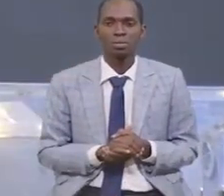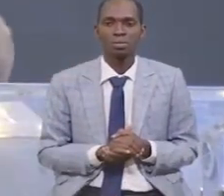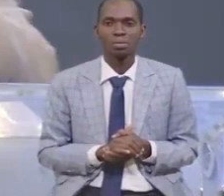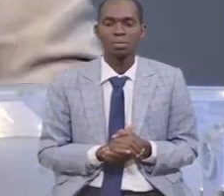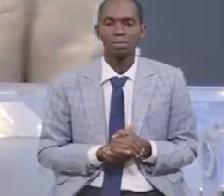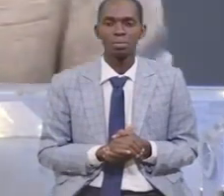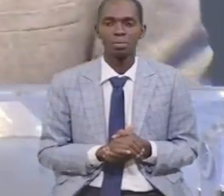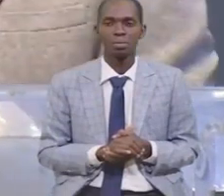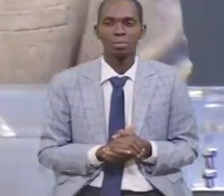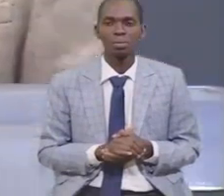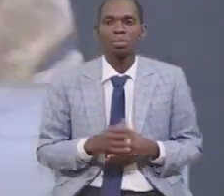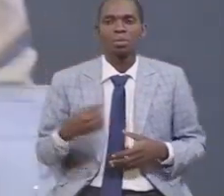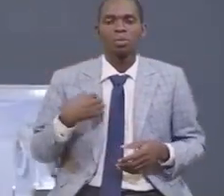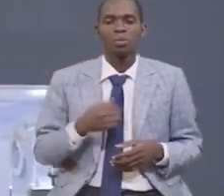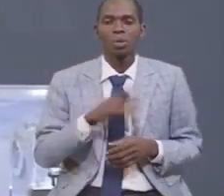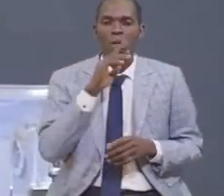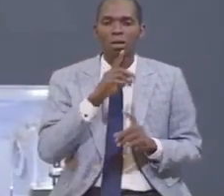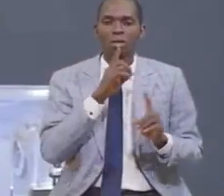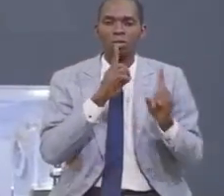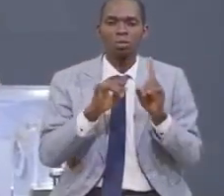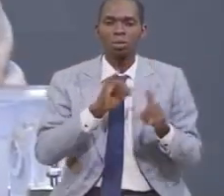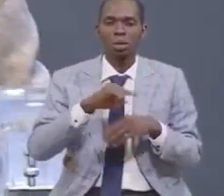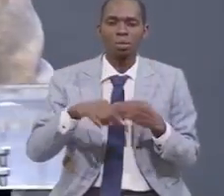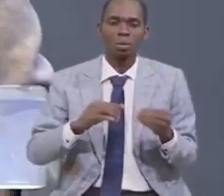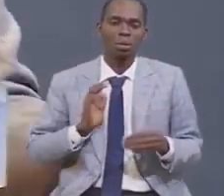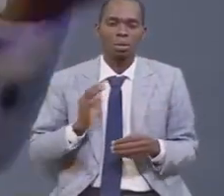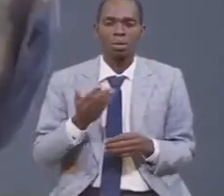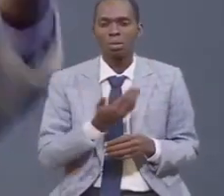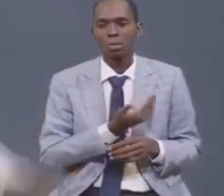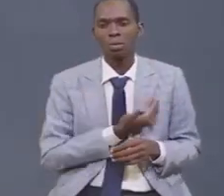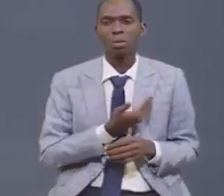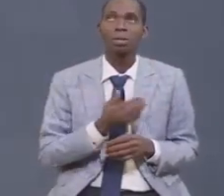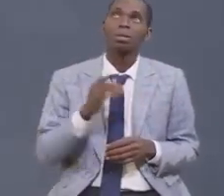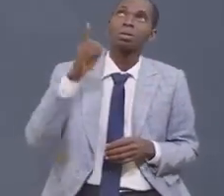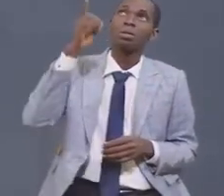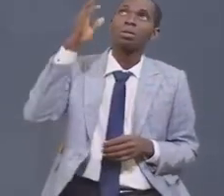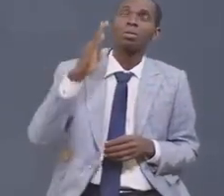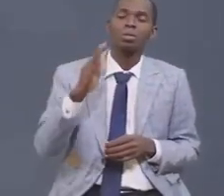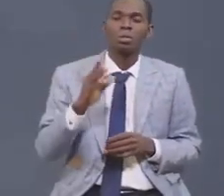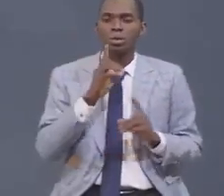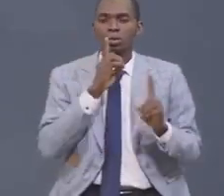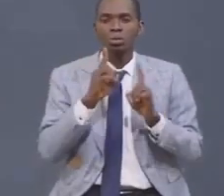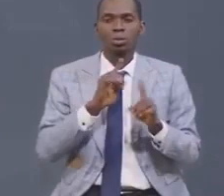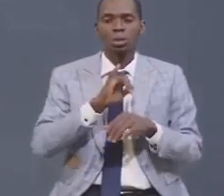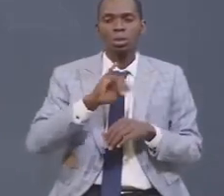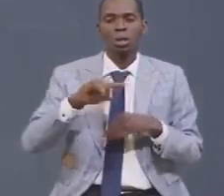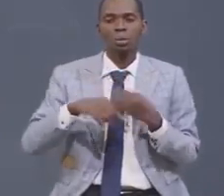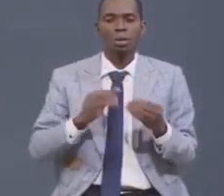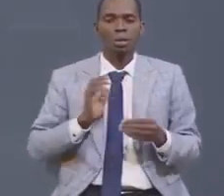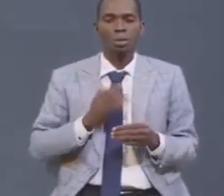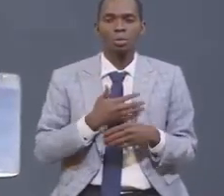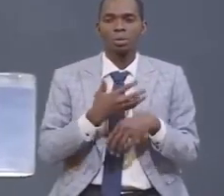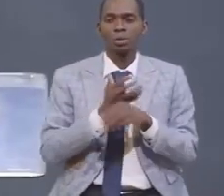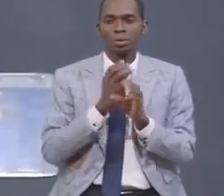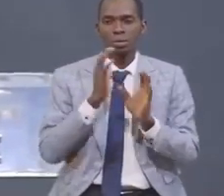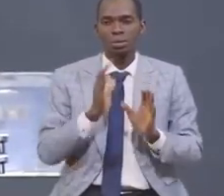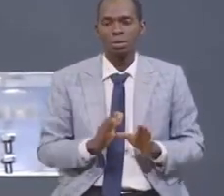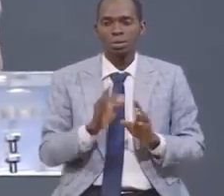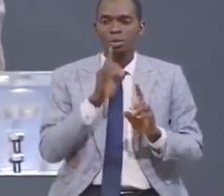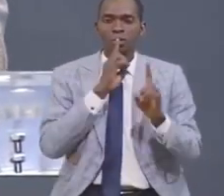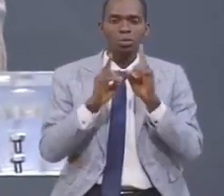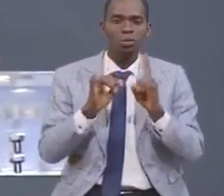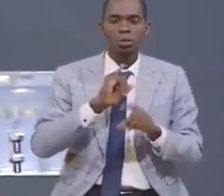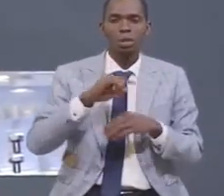కార్యాలు. We're talking about our God. మన దేవుని గురించి మనం మాట్లాడుతున్నామండి. We're talking about our creator. మన సృష్టికర్త గురించి మాట్లాడుతున్నాం. We're talking about